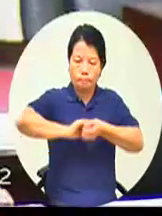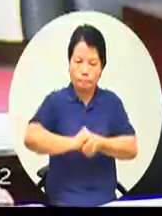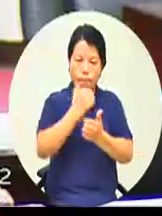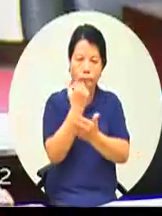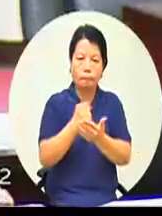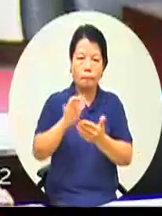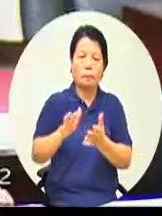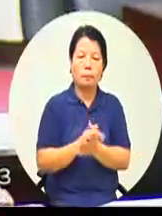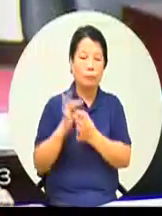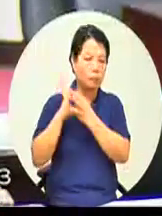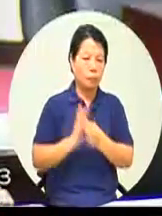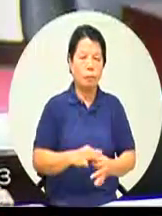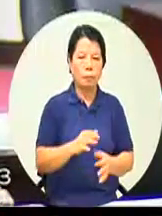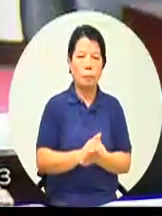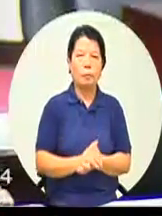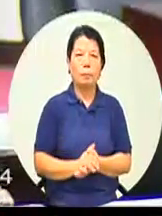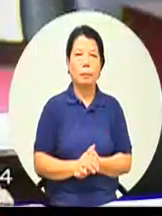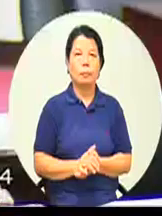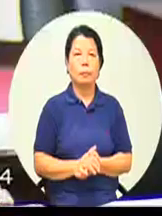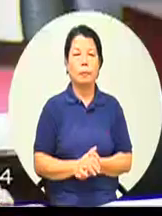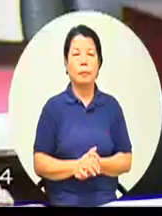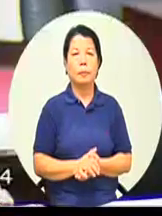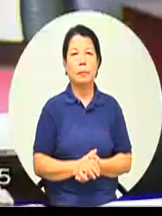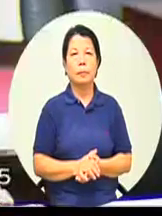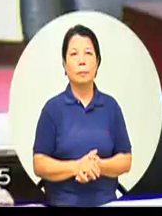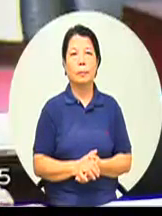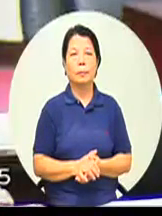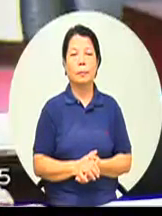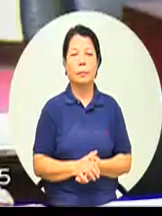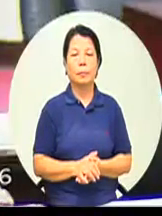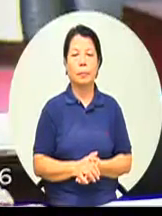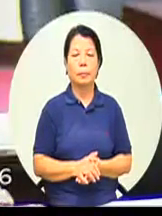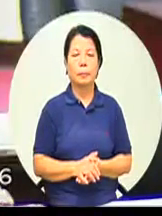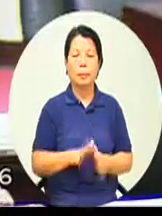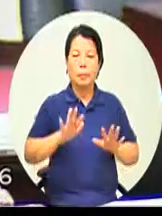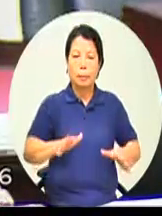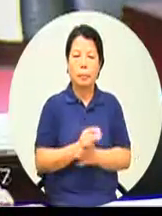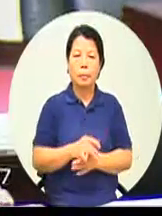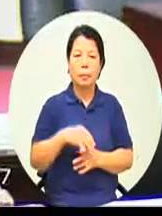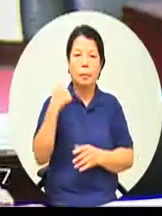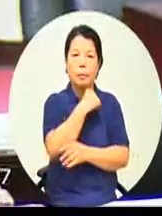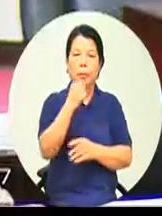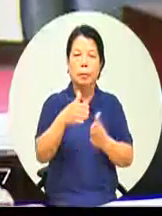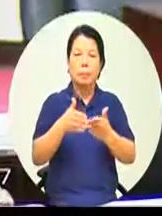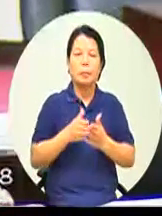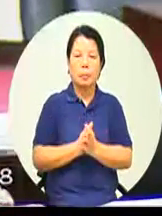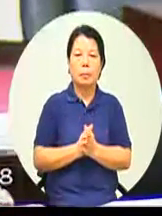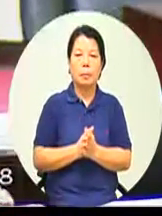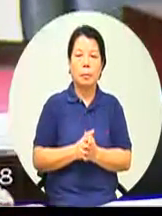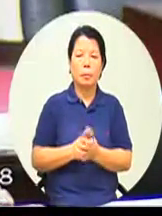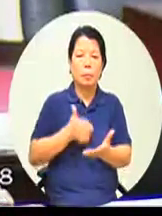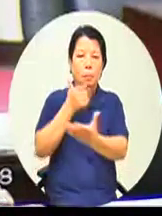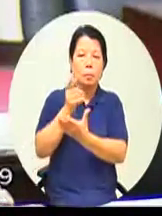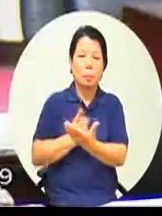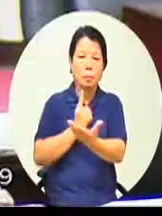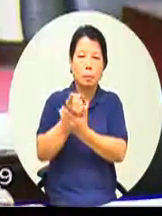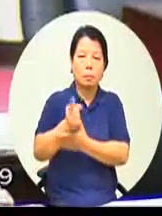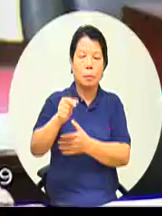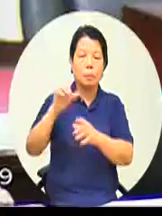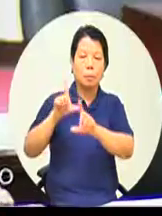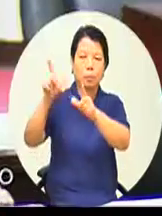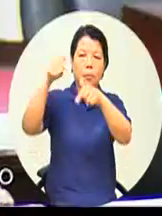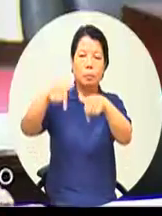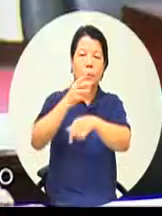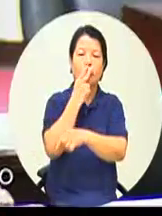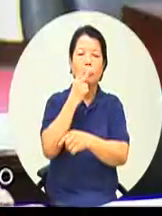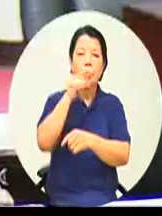仅仅是应该，而是必然。那因此台湾要成为东南亚的元素，我觉得这个很重要。毕竟我们在这